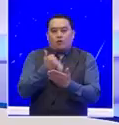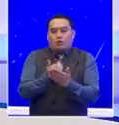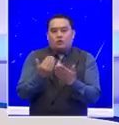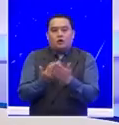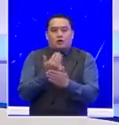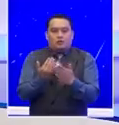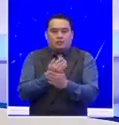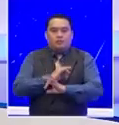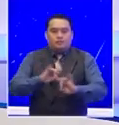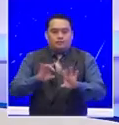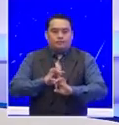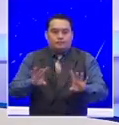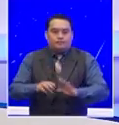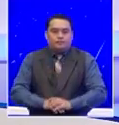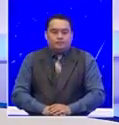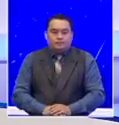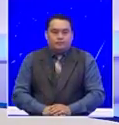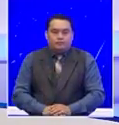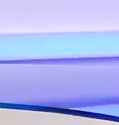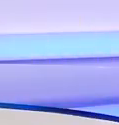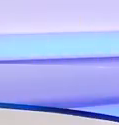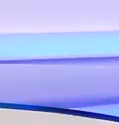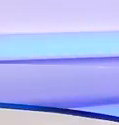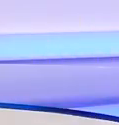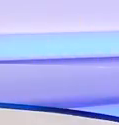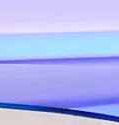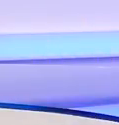выпуска коротко о самом важном.